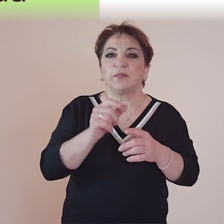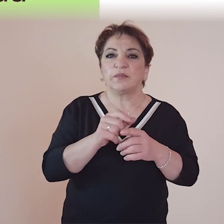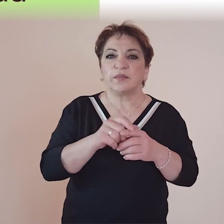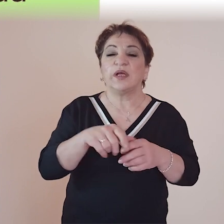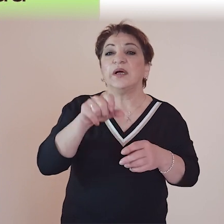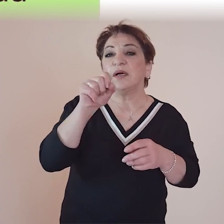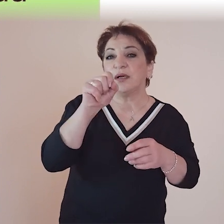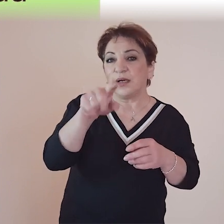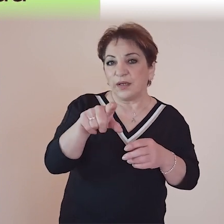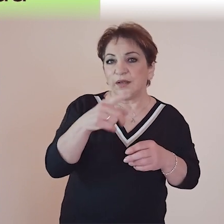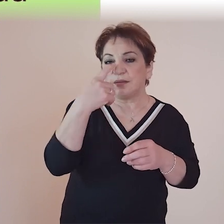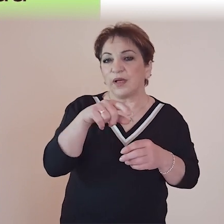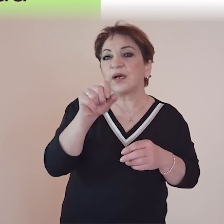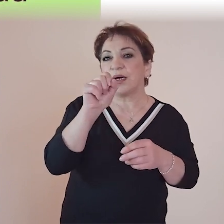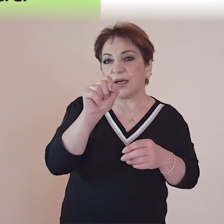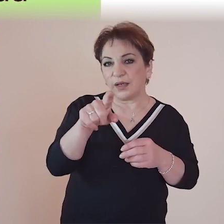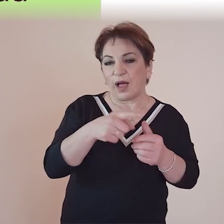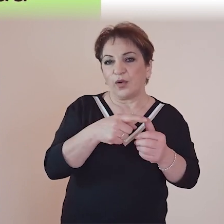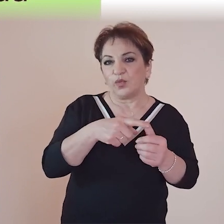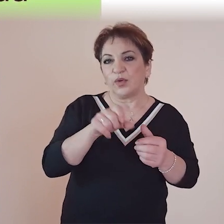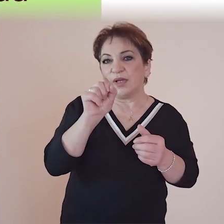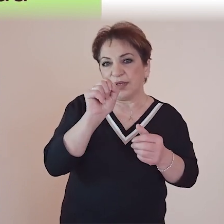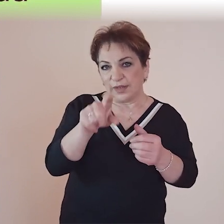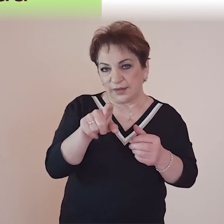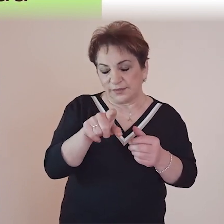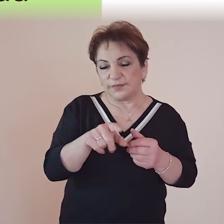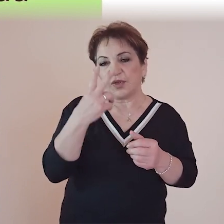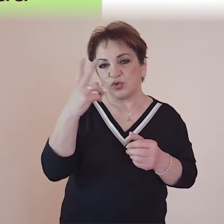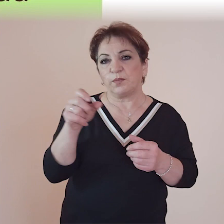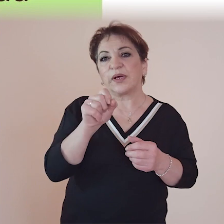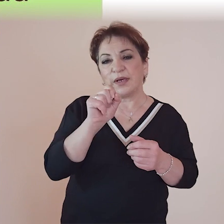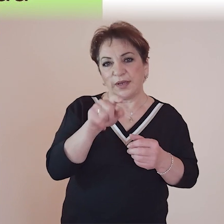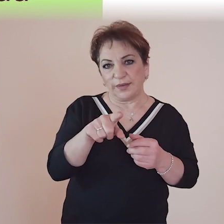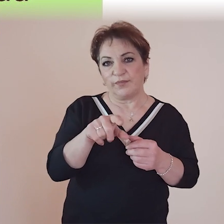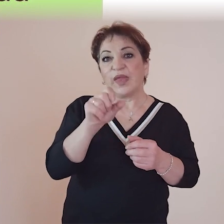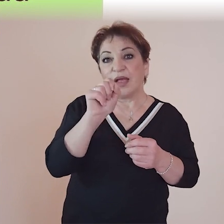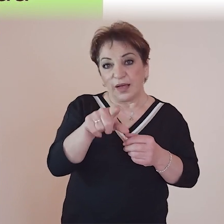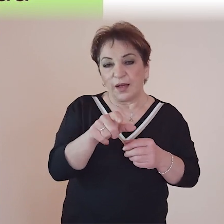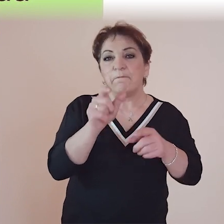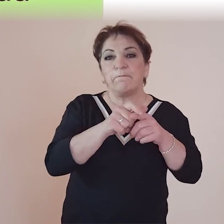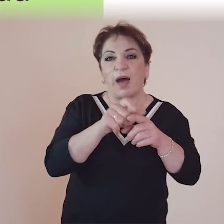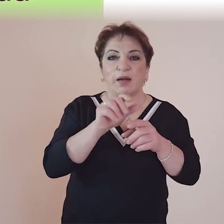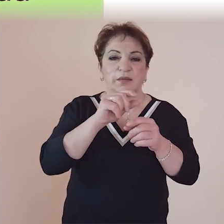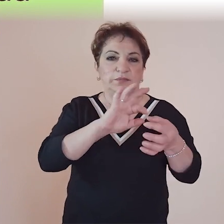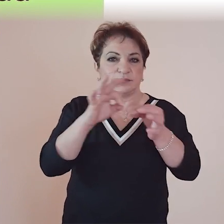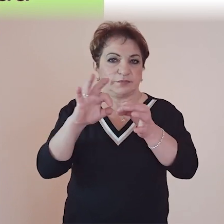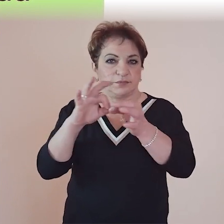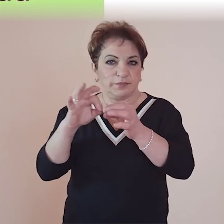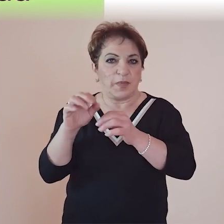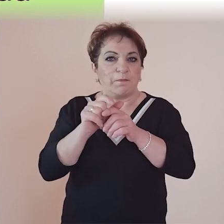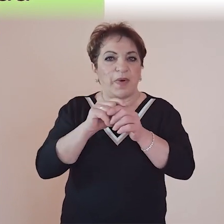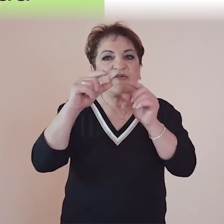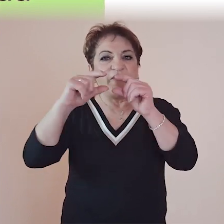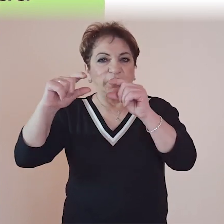հը տարի տարանունն է։ Այսինքն մենք այստեղ տեսնում ենքը։ Եվ պետք է կազմել բարեր վանդակներում գրված